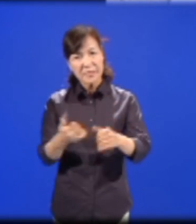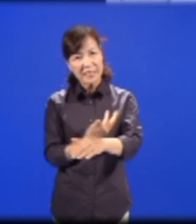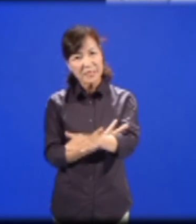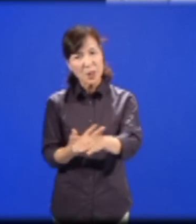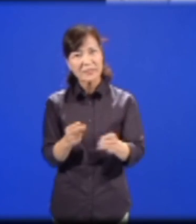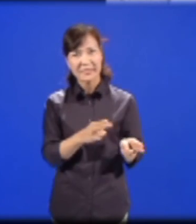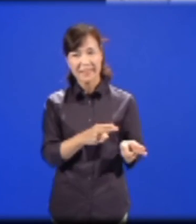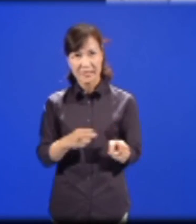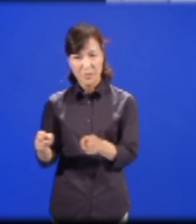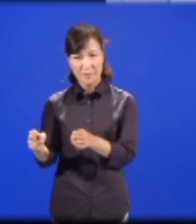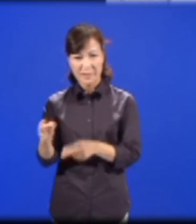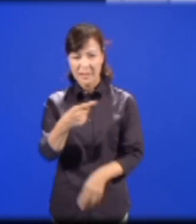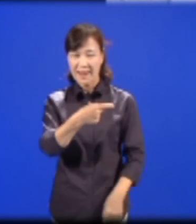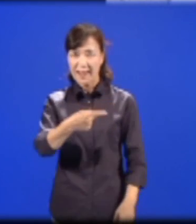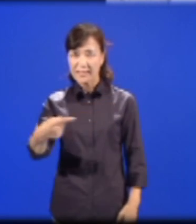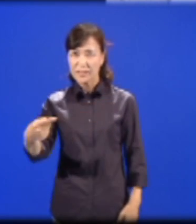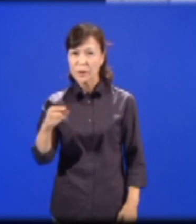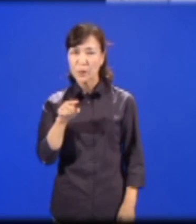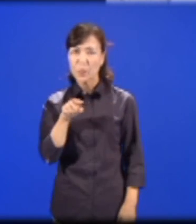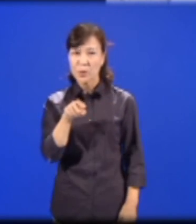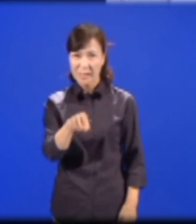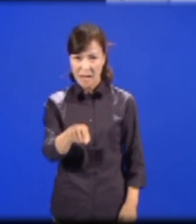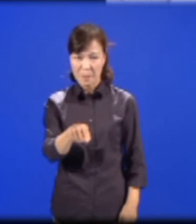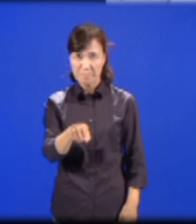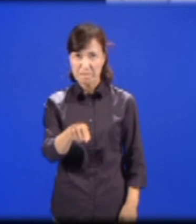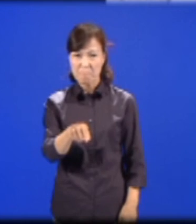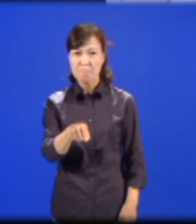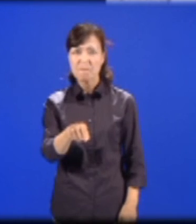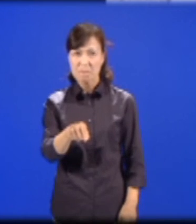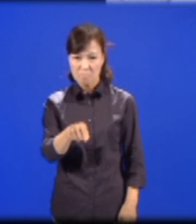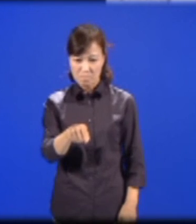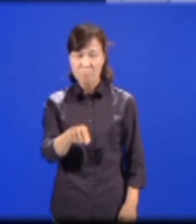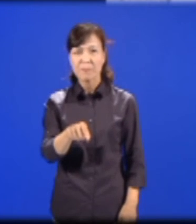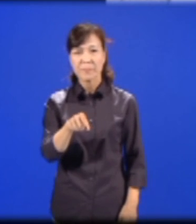民緑地制度第1号の指定を受けました。